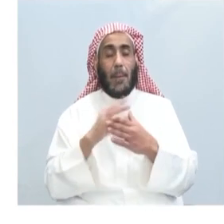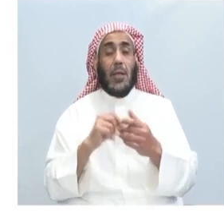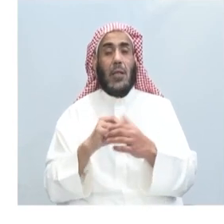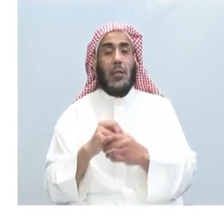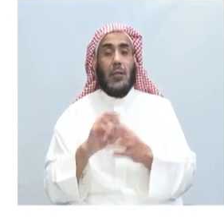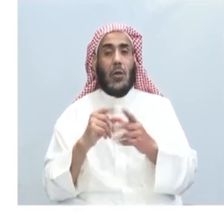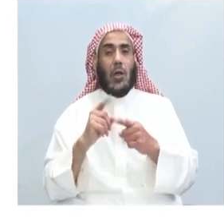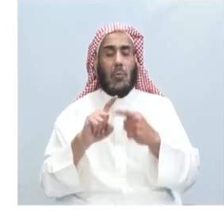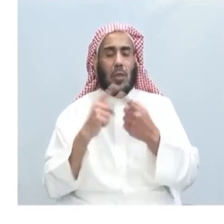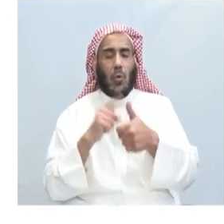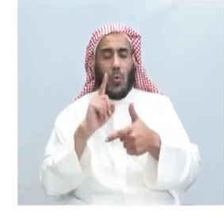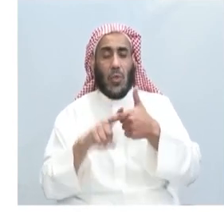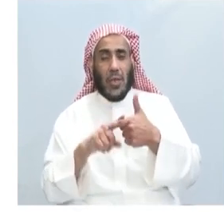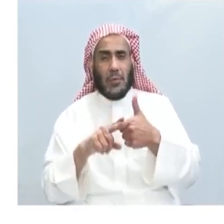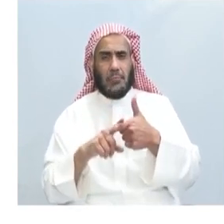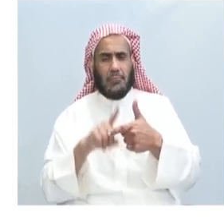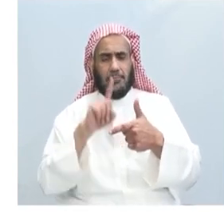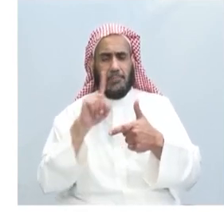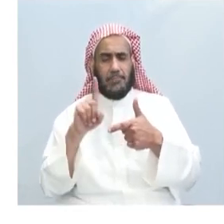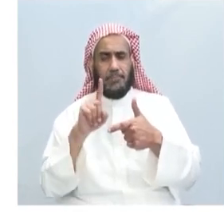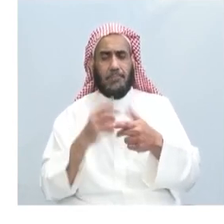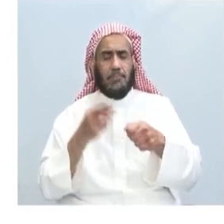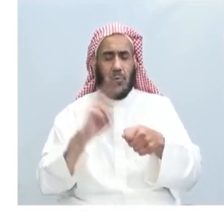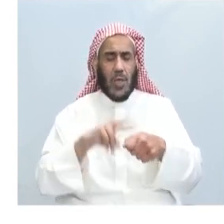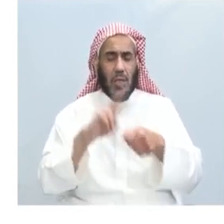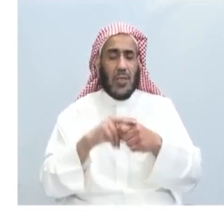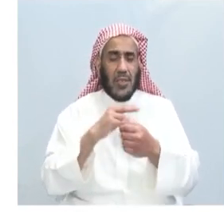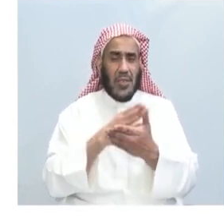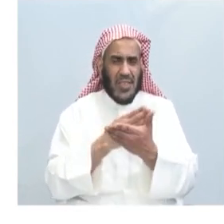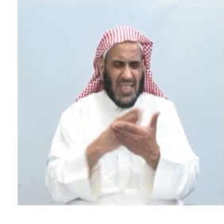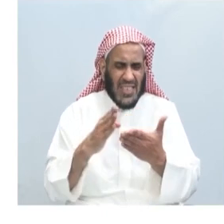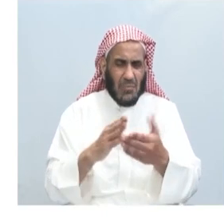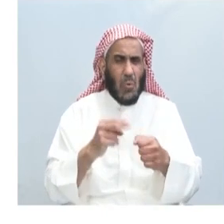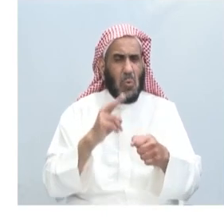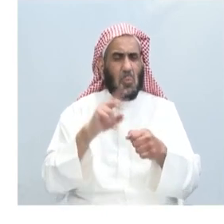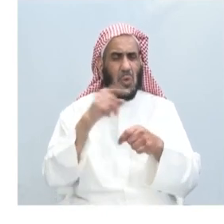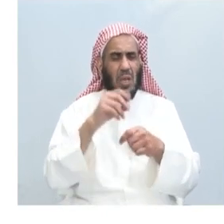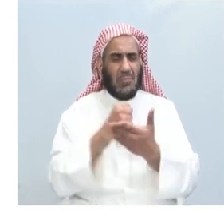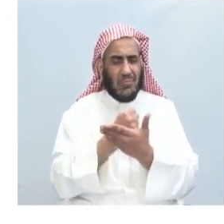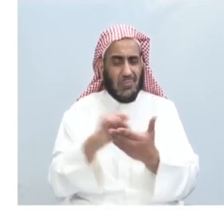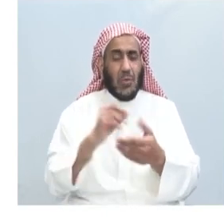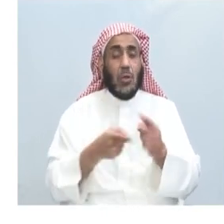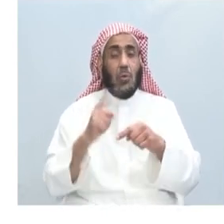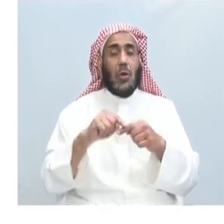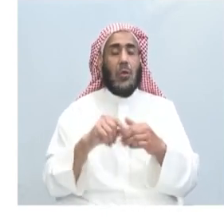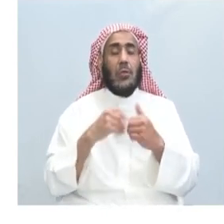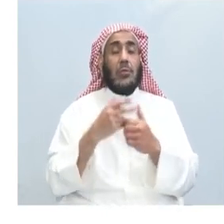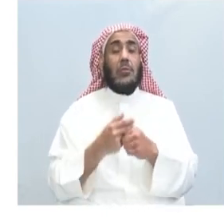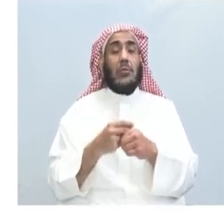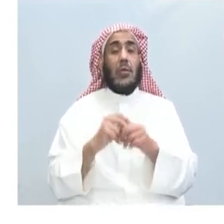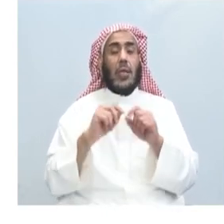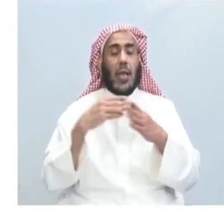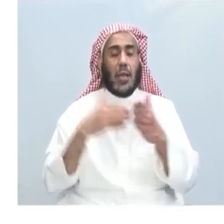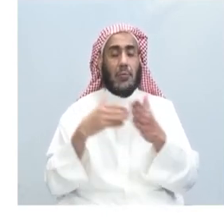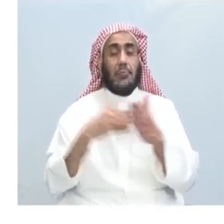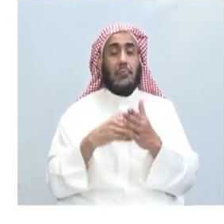المعادله الاولى والثانيه لاحظ ان هنا متكرر اذا سنش طب المتكرر فيما بينها ثم سننتج الناتج